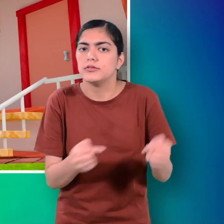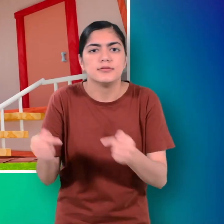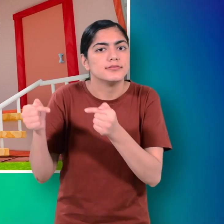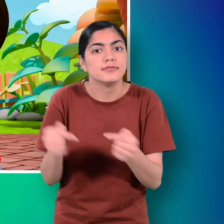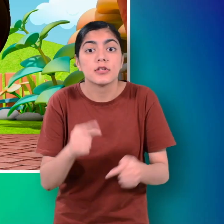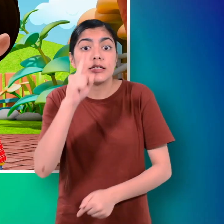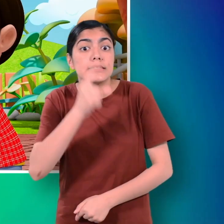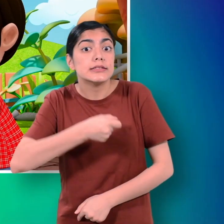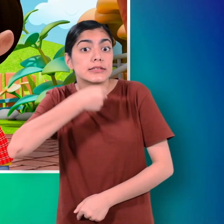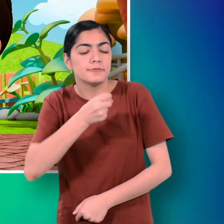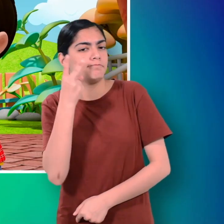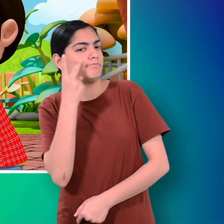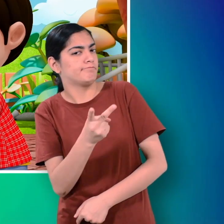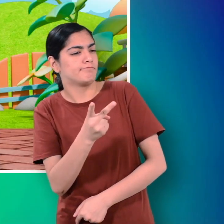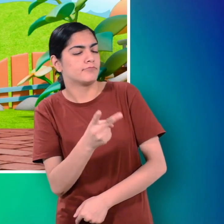खाऊंगा।